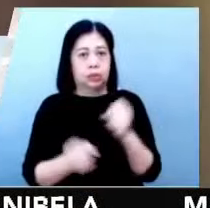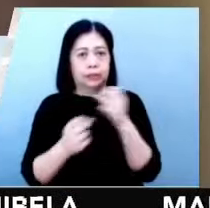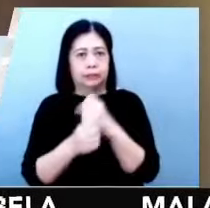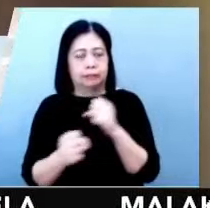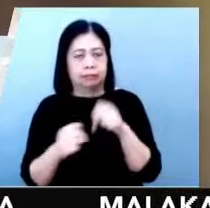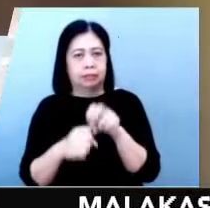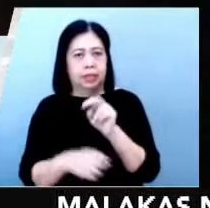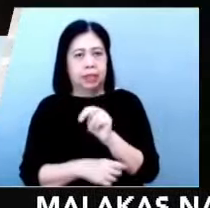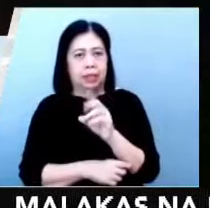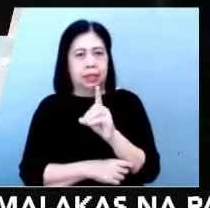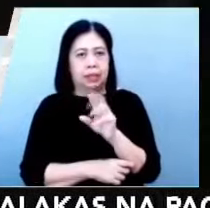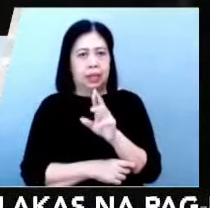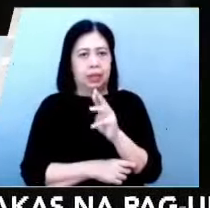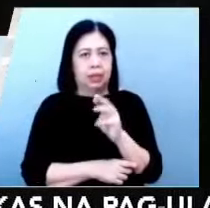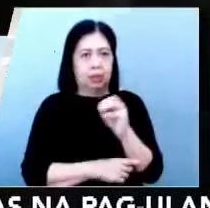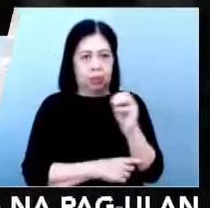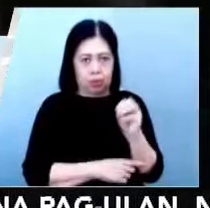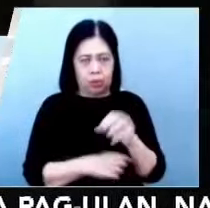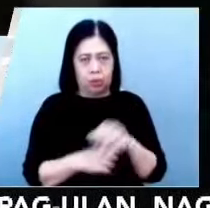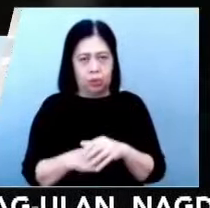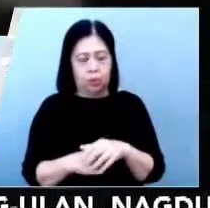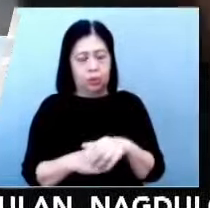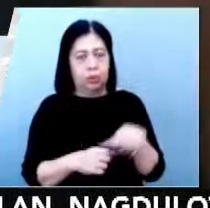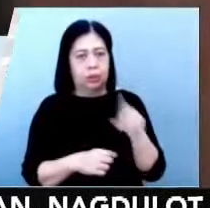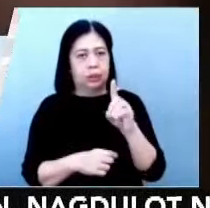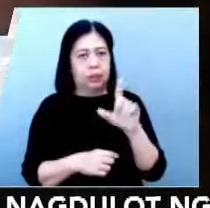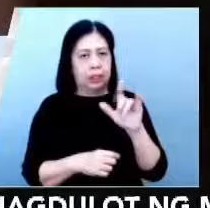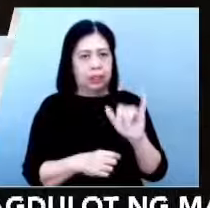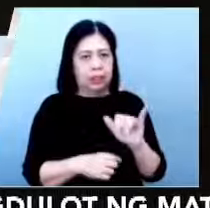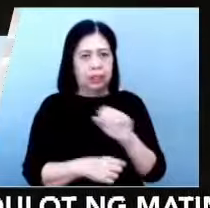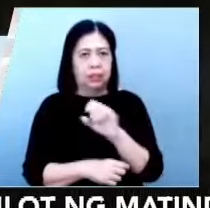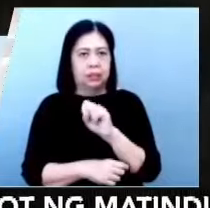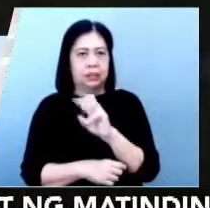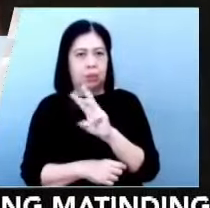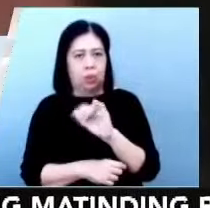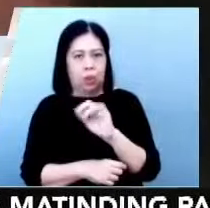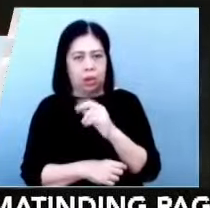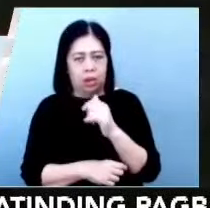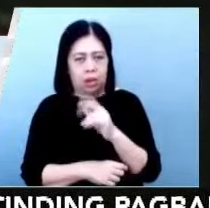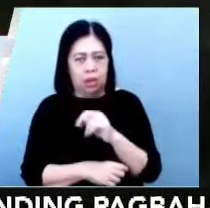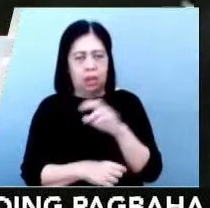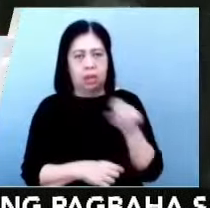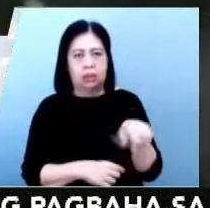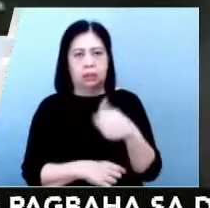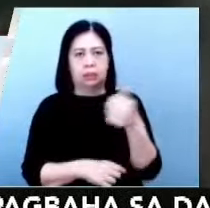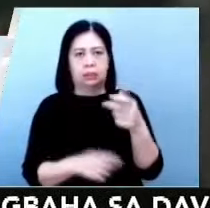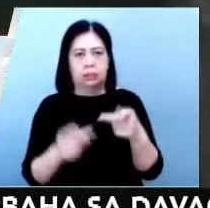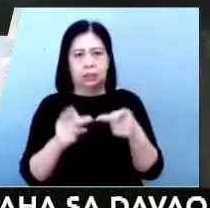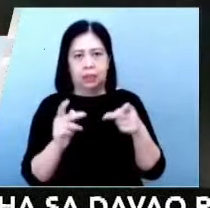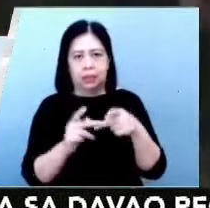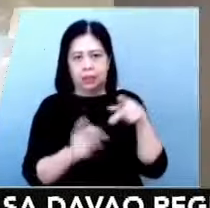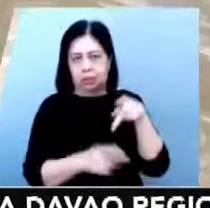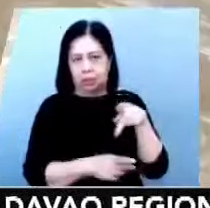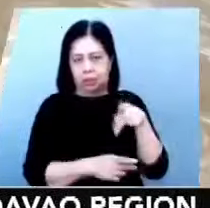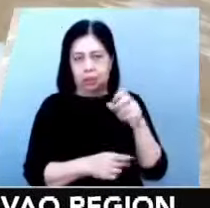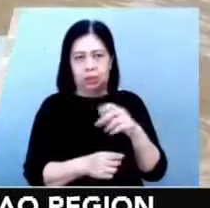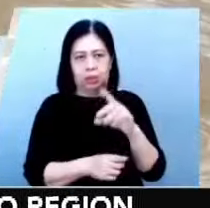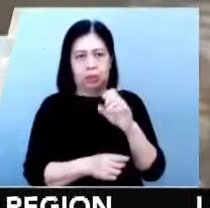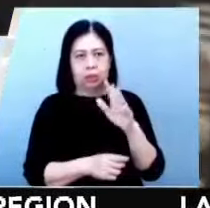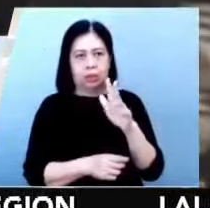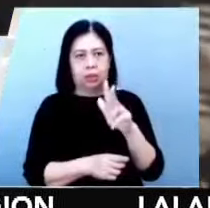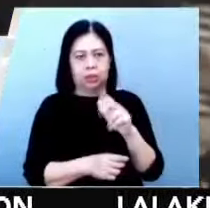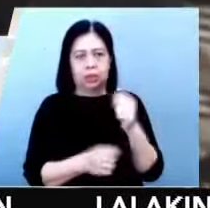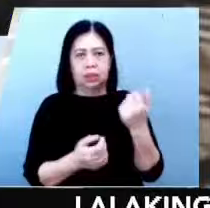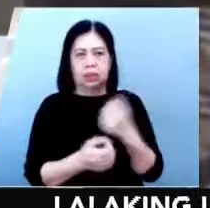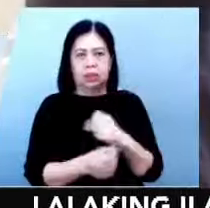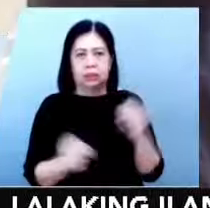sa barangay Poblasyon, Andili at Sawangan. Sa barangay Poblasyon, 143 na individual ang inilikas. Sumaklolo naman ang